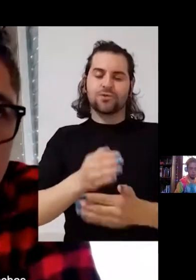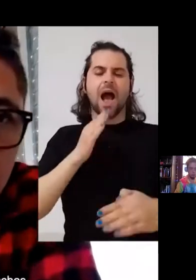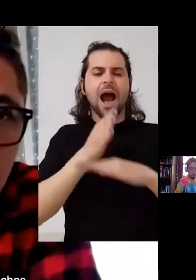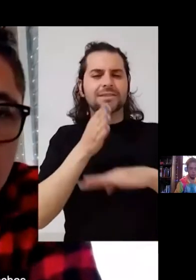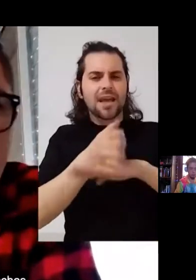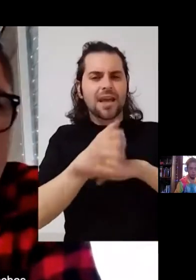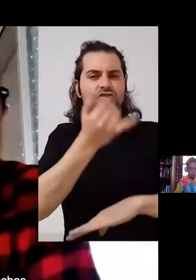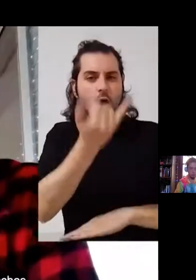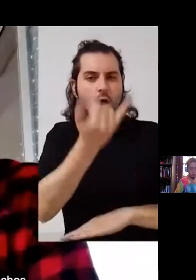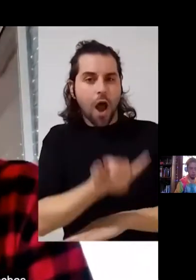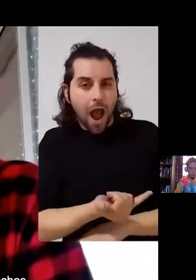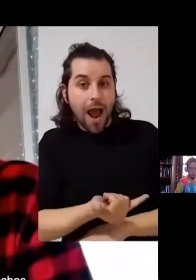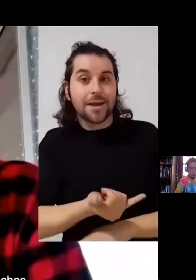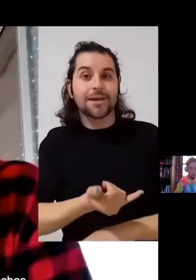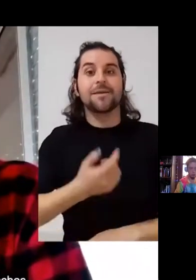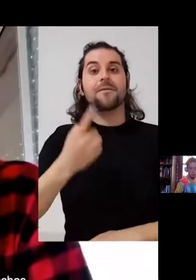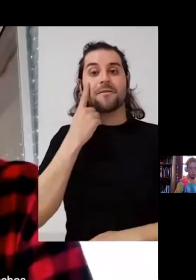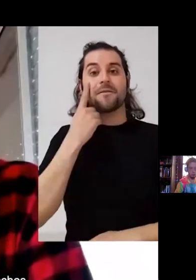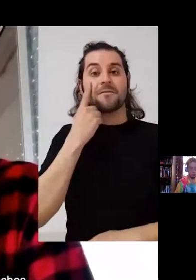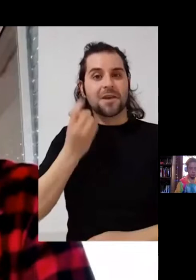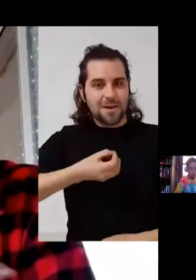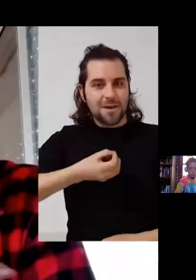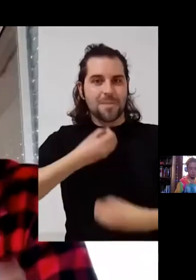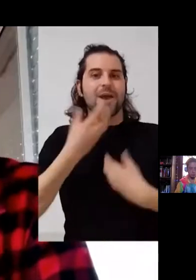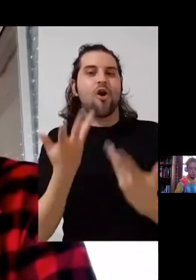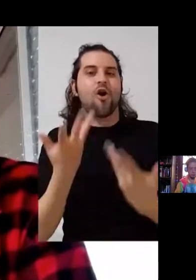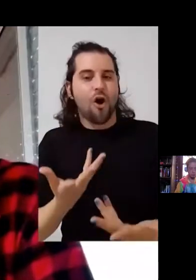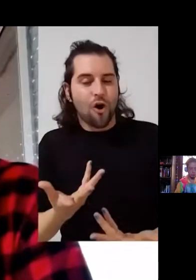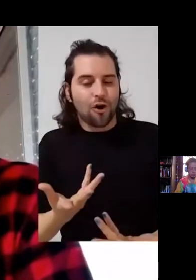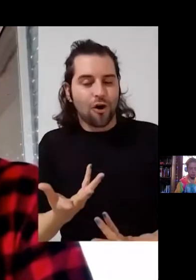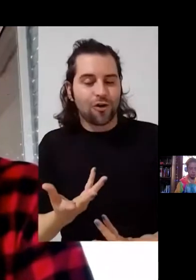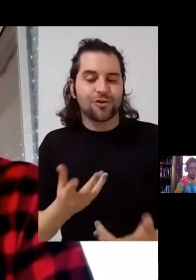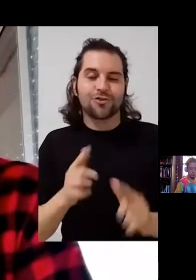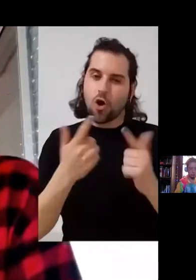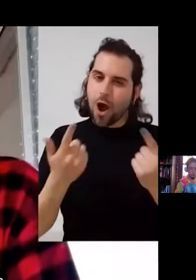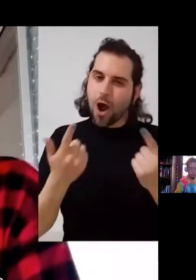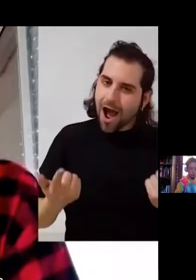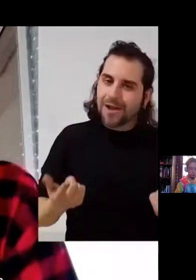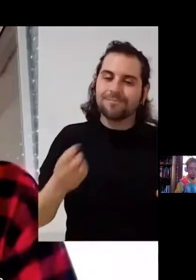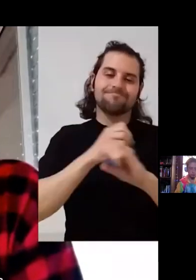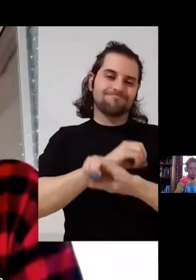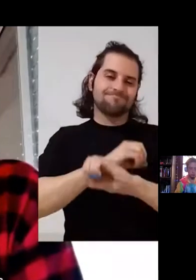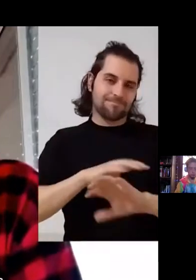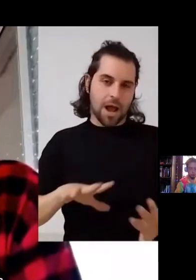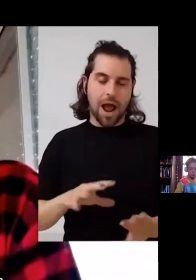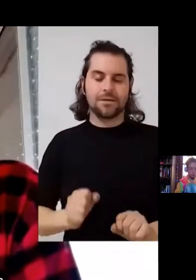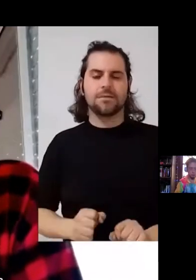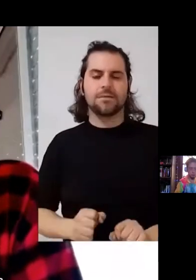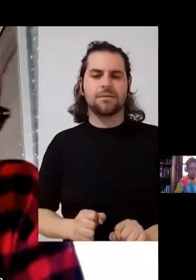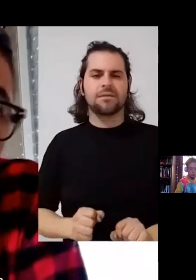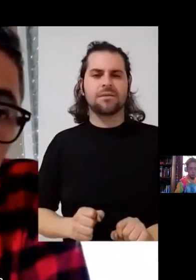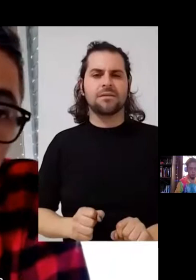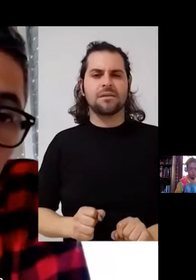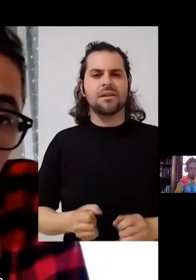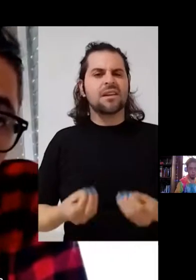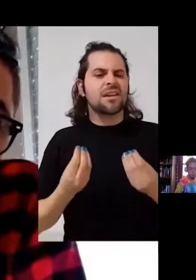mieux ou pires conditions de vie. Cette intersectionnalité de nos droits se cristallise